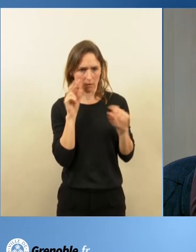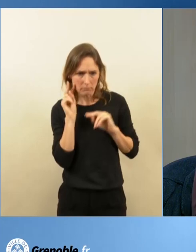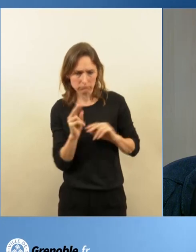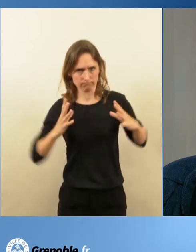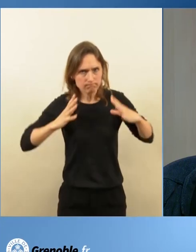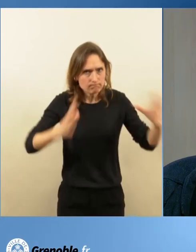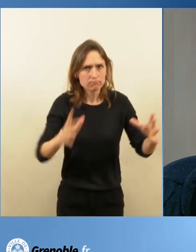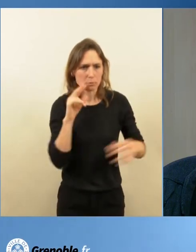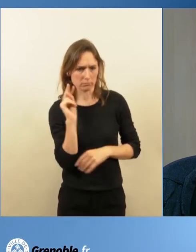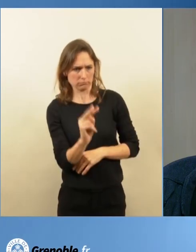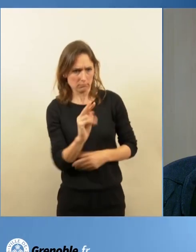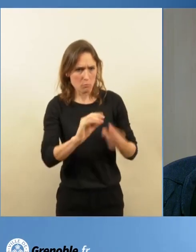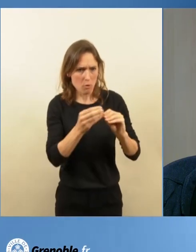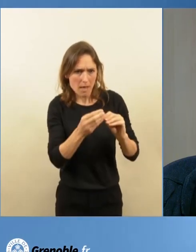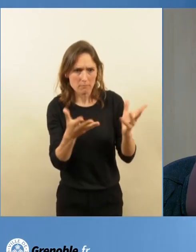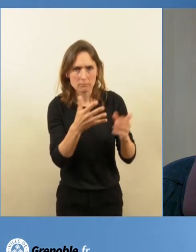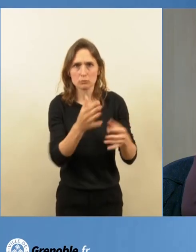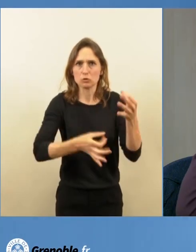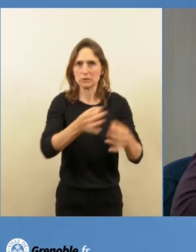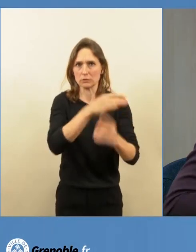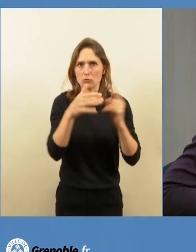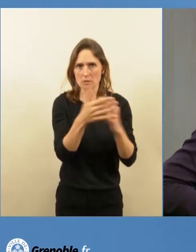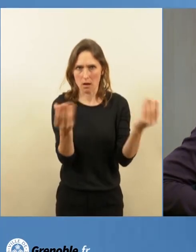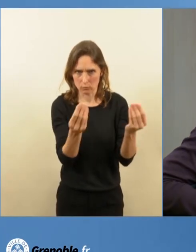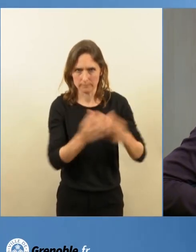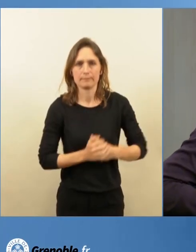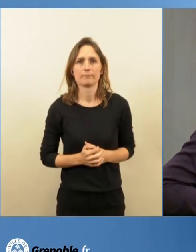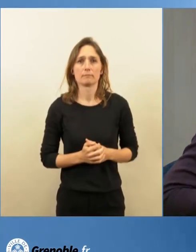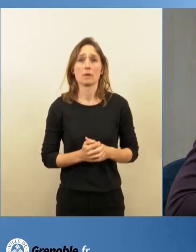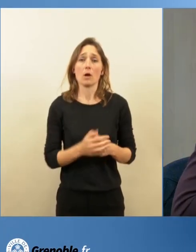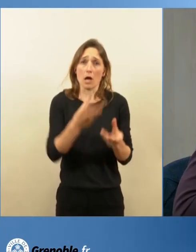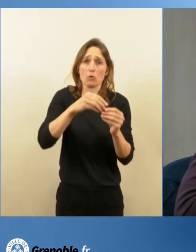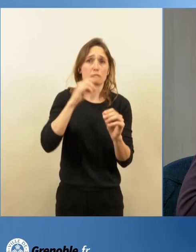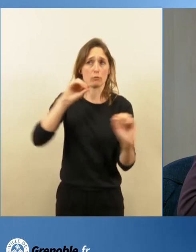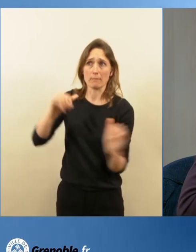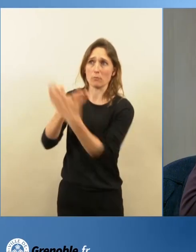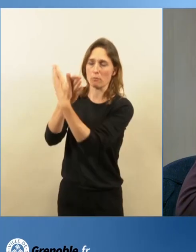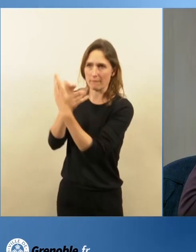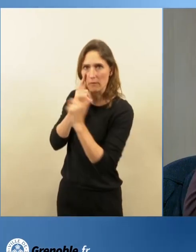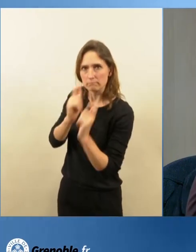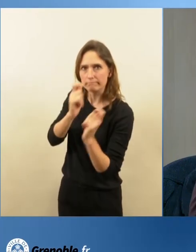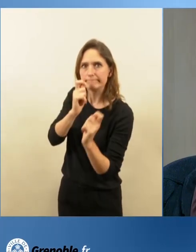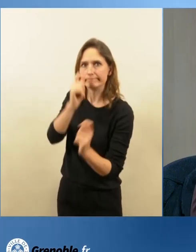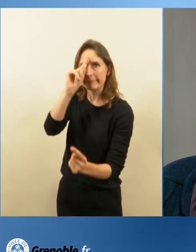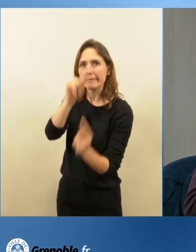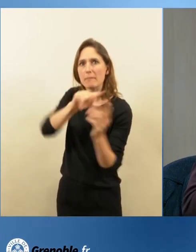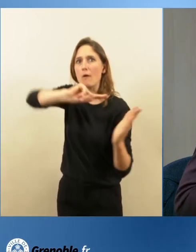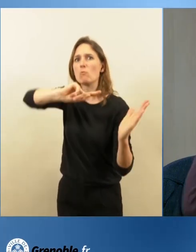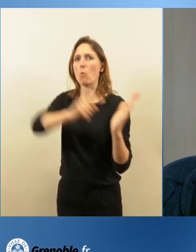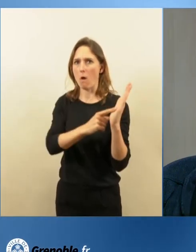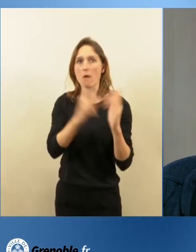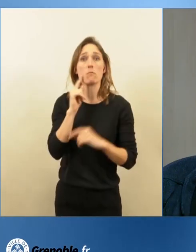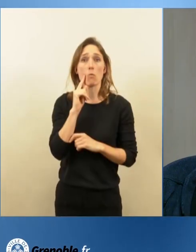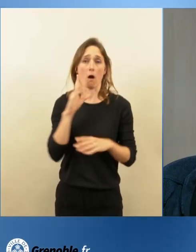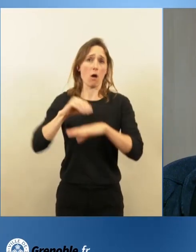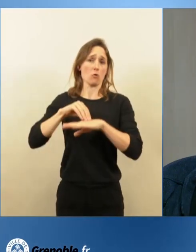sur les publics les plus précarisés j'ajoute qu'il va falloir pour la métropole faire très attention aux questions de droit que tout cela pose d'abord parce que le